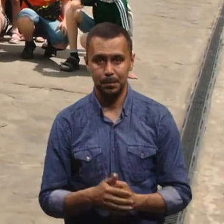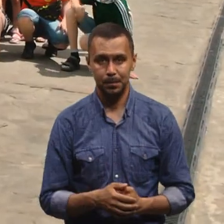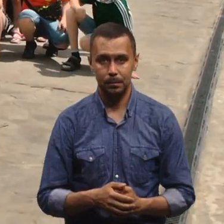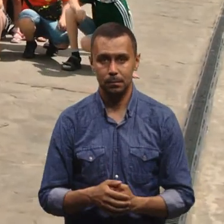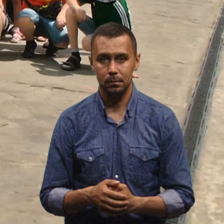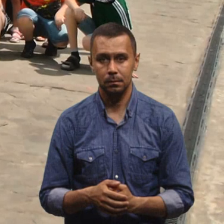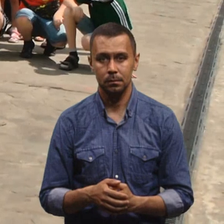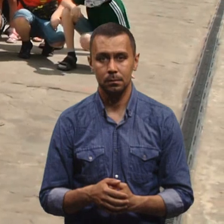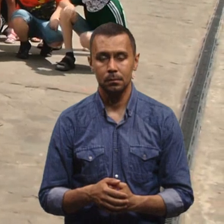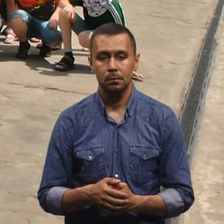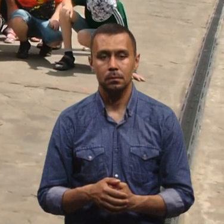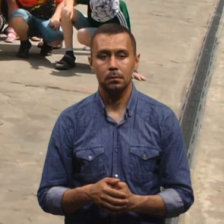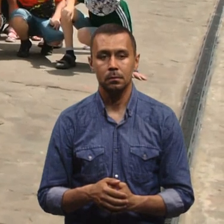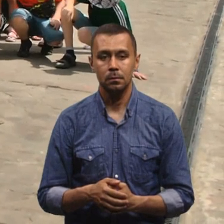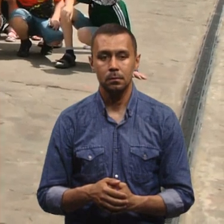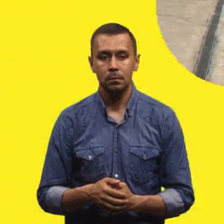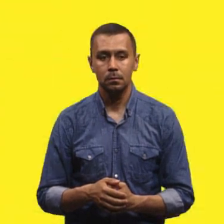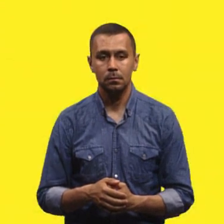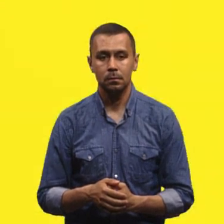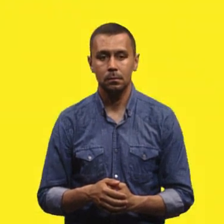Юрій Чорний, Суспільне новини, Хмельницький.